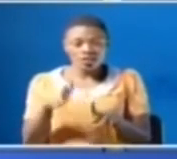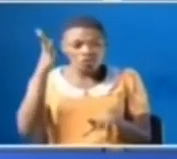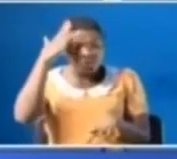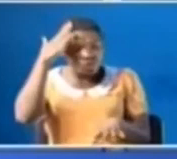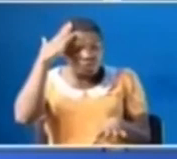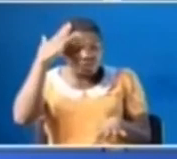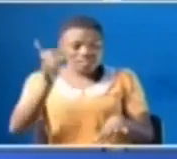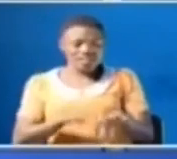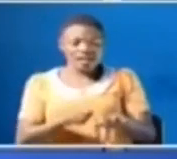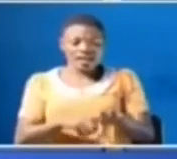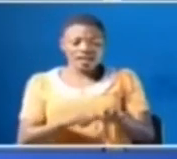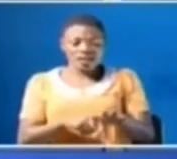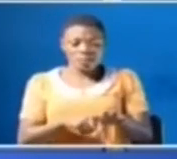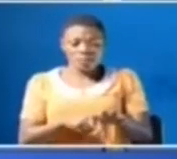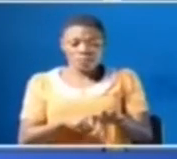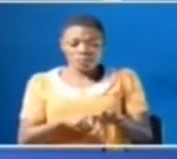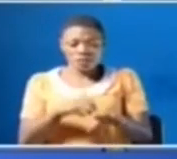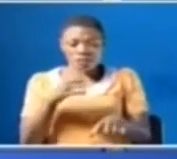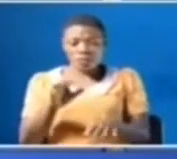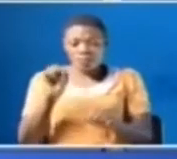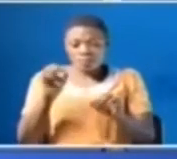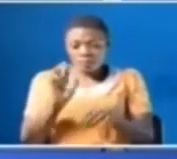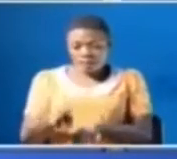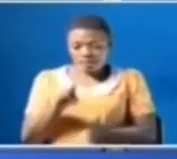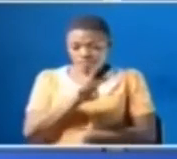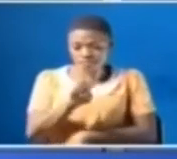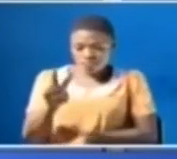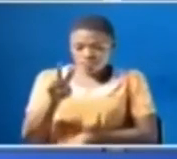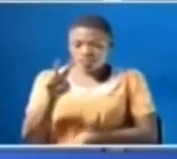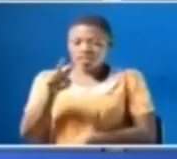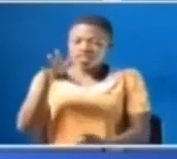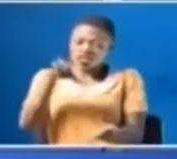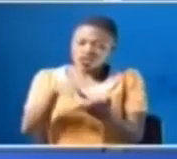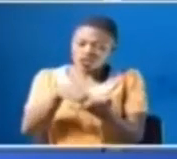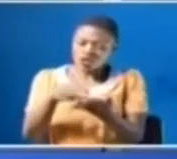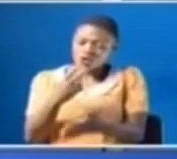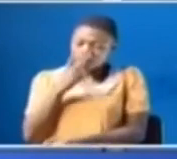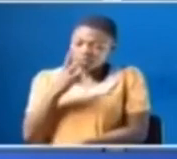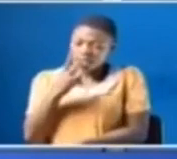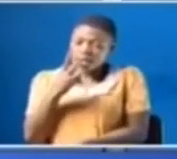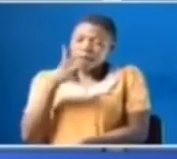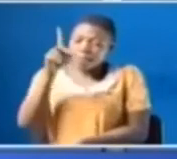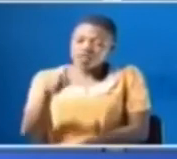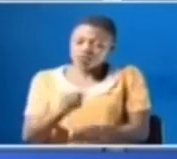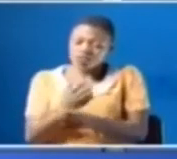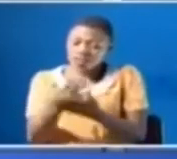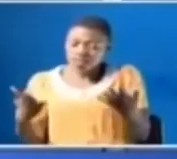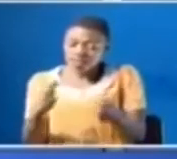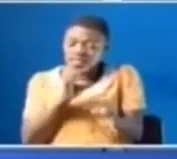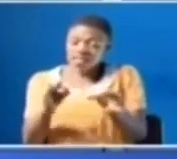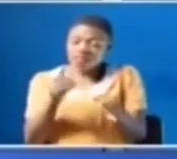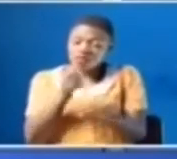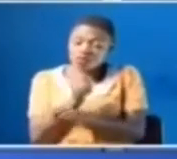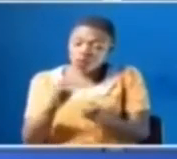time bomb. Unaangalia situation na unaona kwamba tuwafaa tufanye jambo fulani, na tusipofanya miaka 20